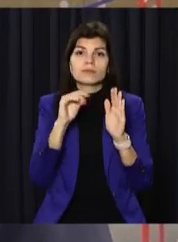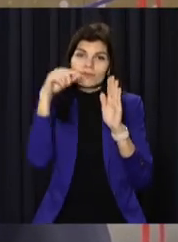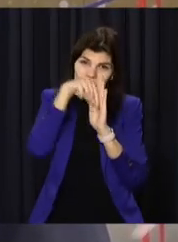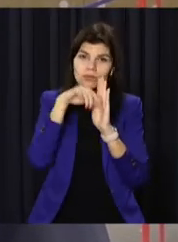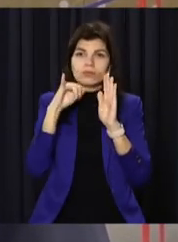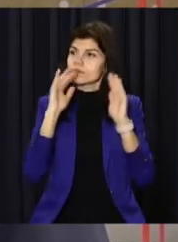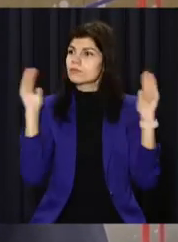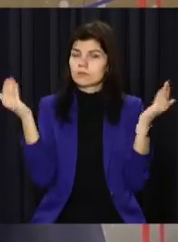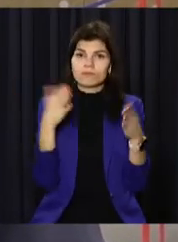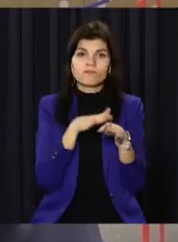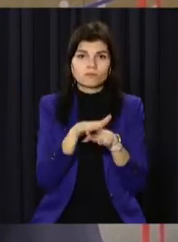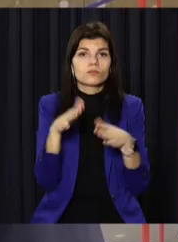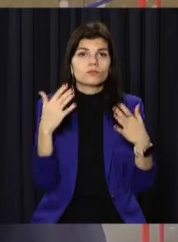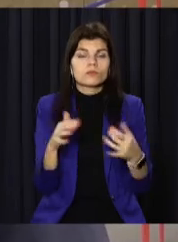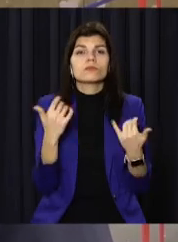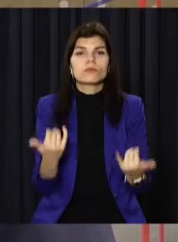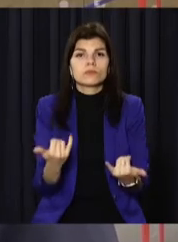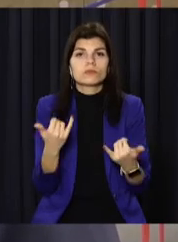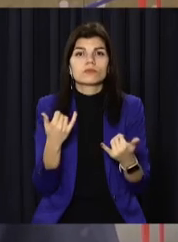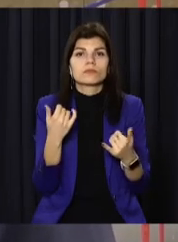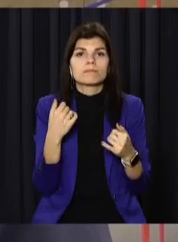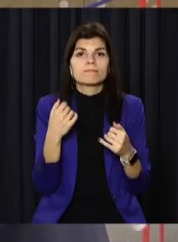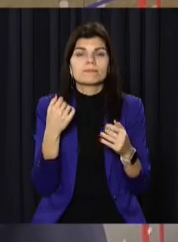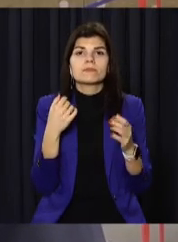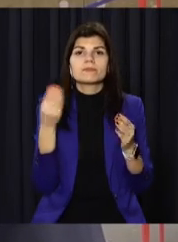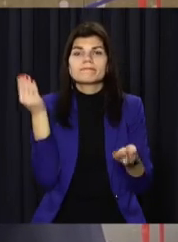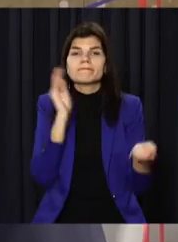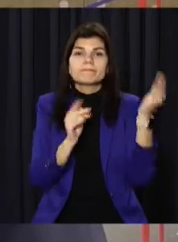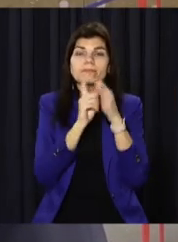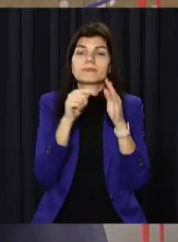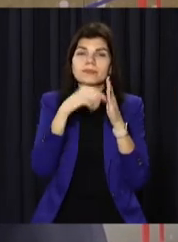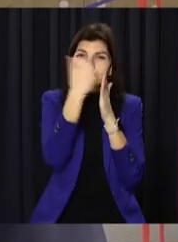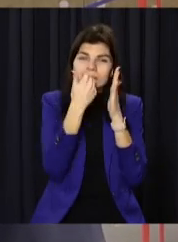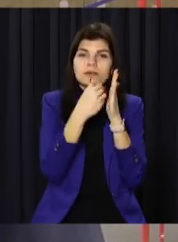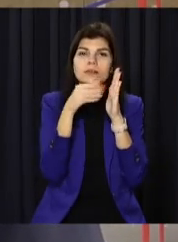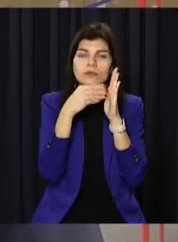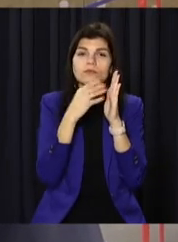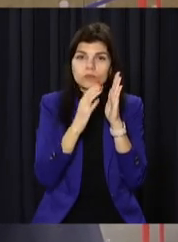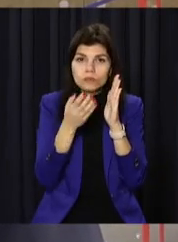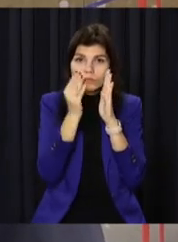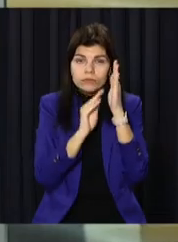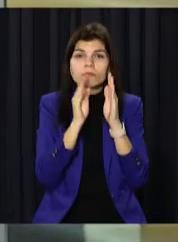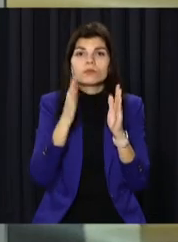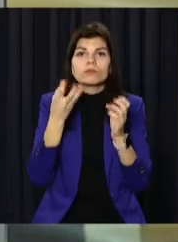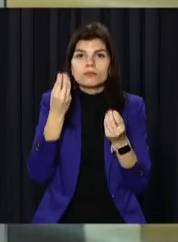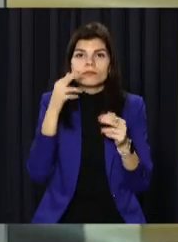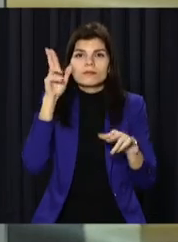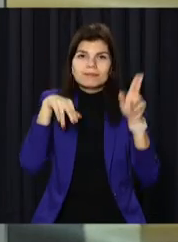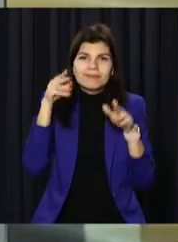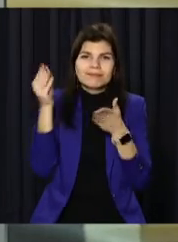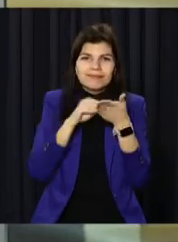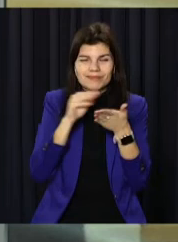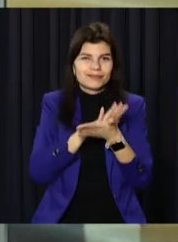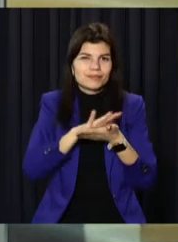выполнено. Сейчас приступаем к отделочным работам и будем финишировать потихоньку.